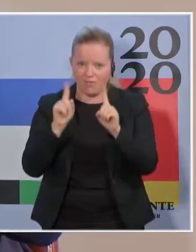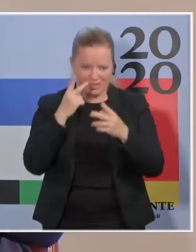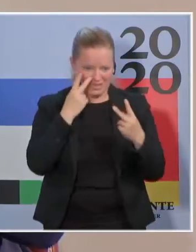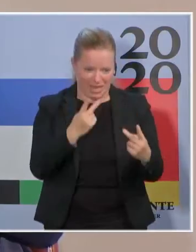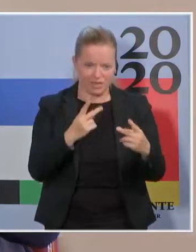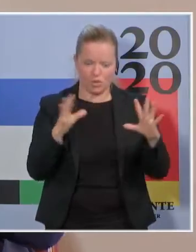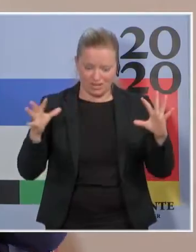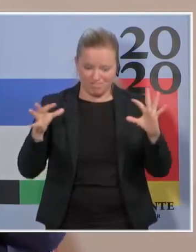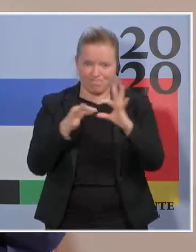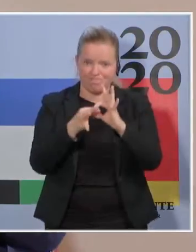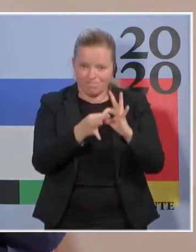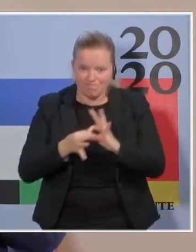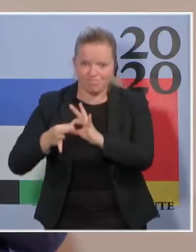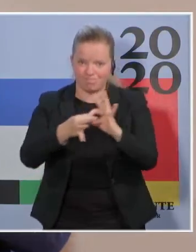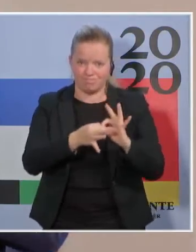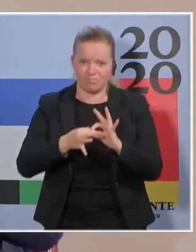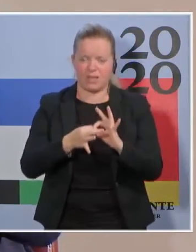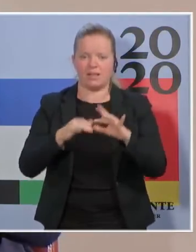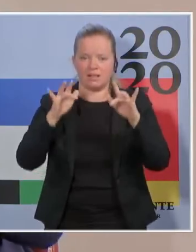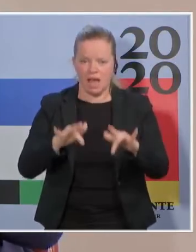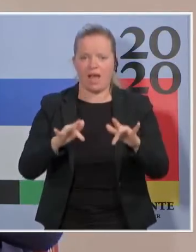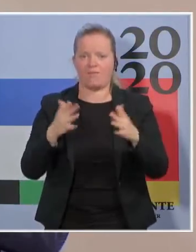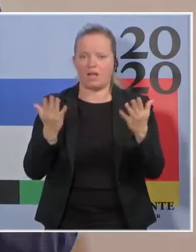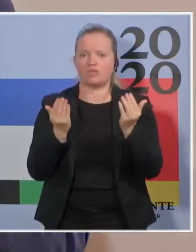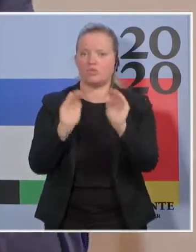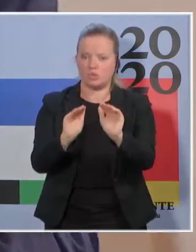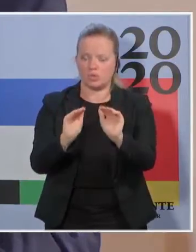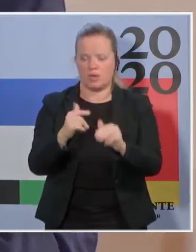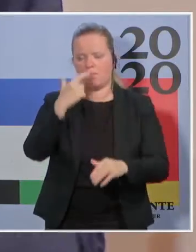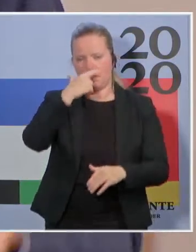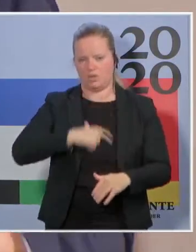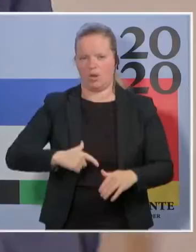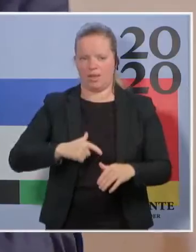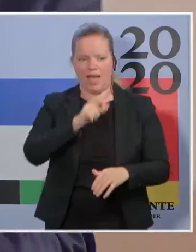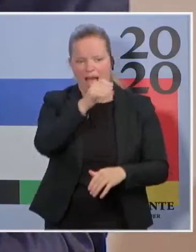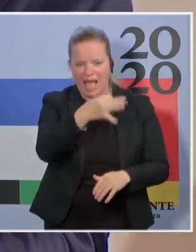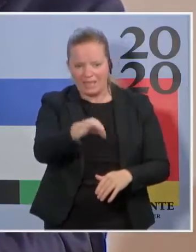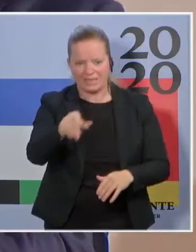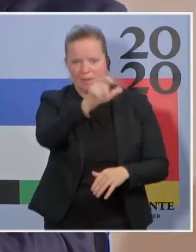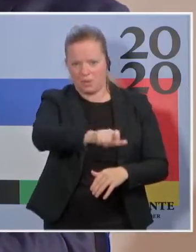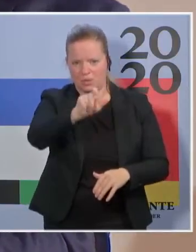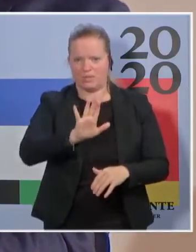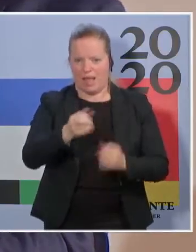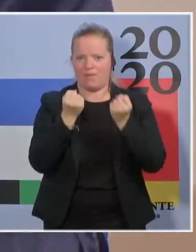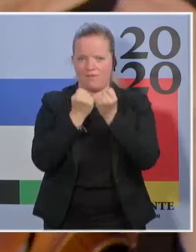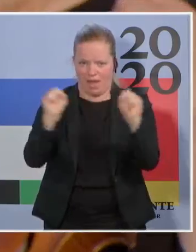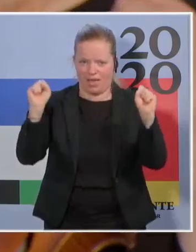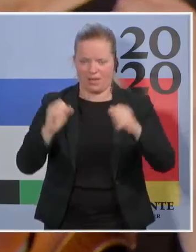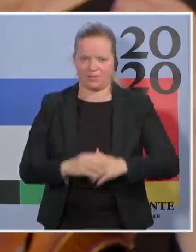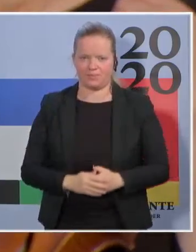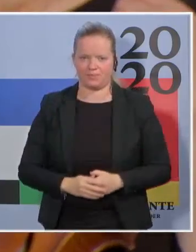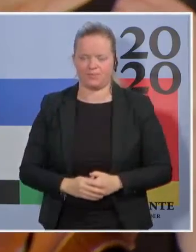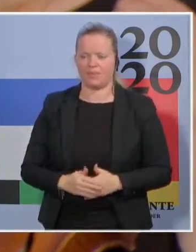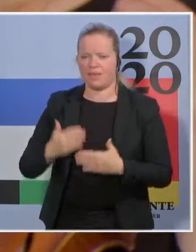verwirklichen das, schützen das, was der Bundespräsident genannt hat, die Freiheit des Einzelnen. Vielen Dank fürs Erste. Diese